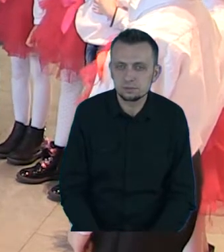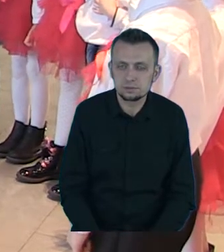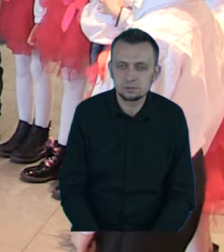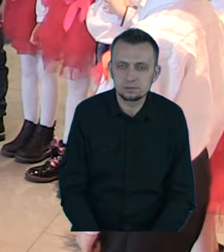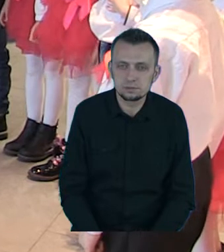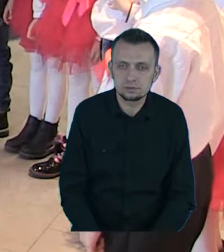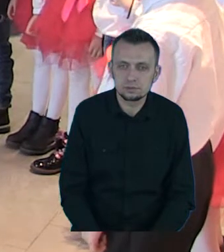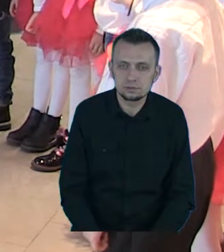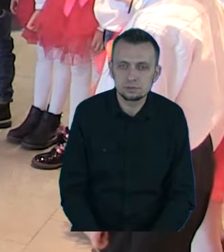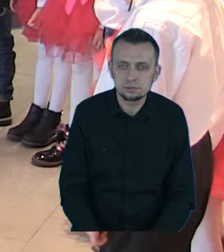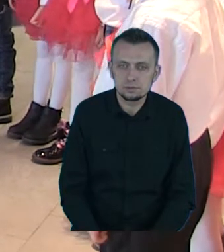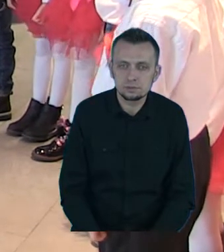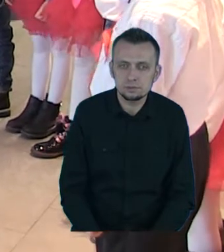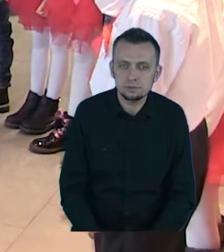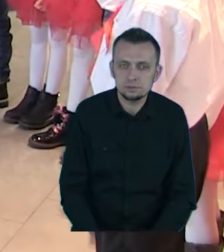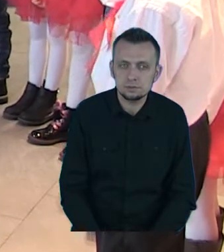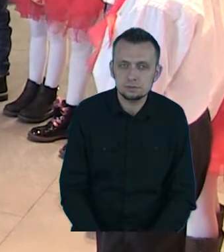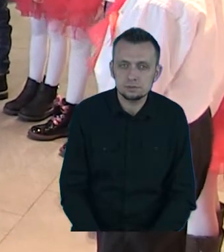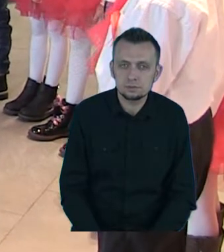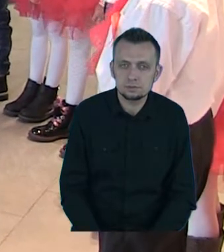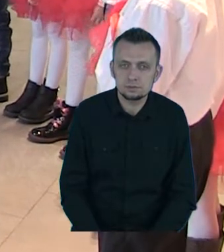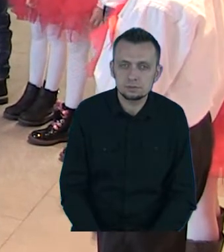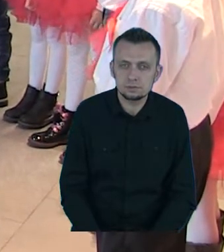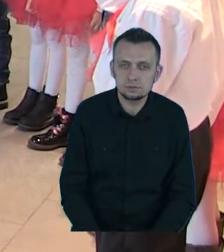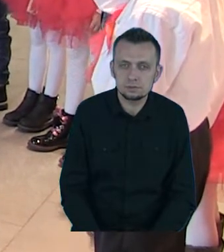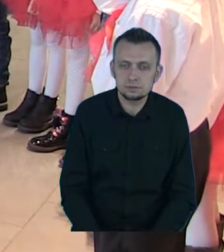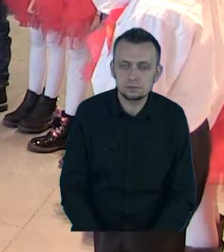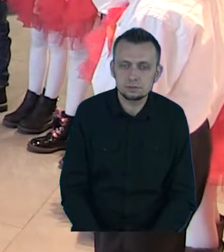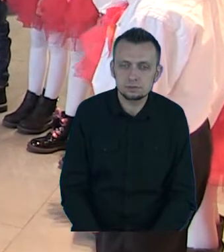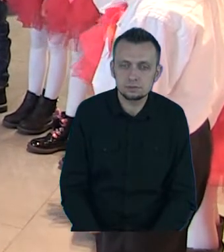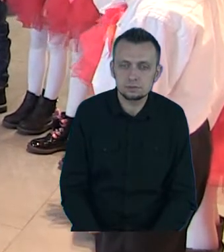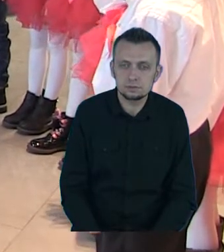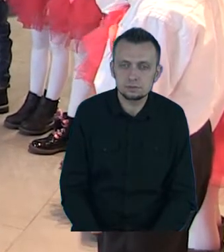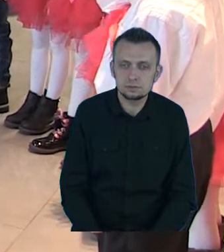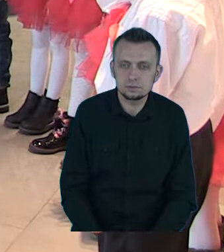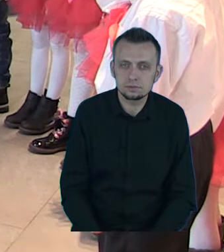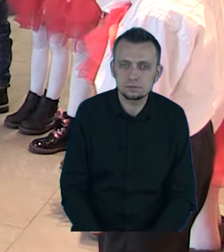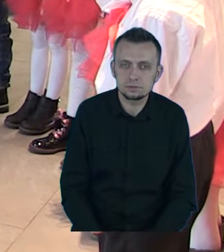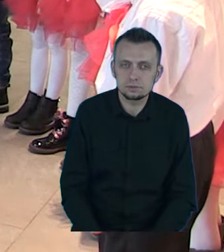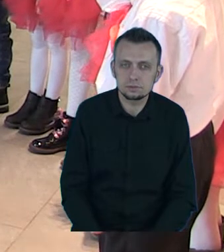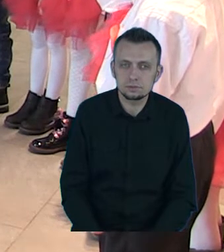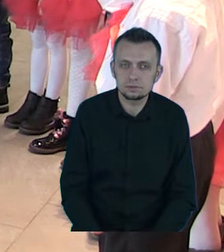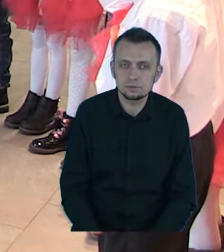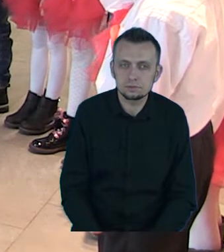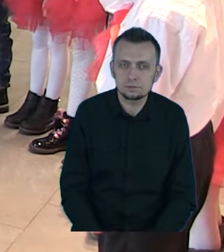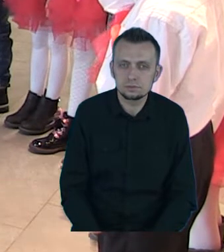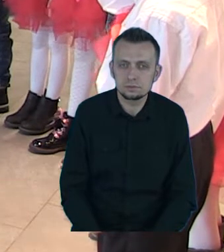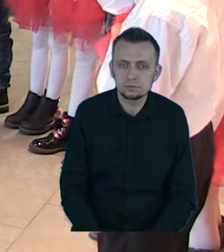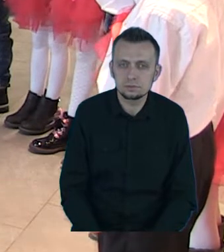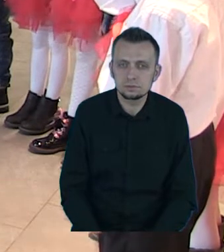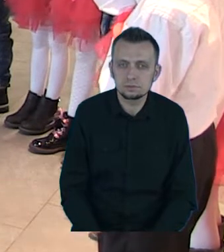Wolność polską mowę w szkole, to, że tylko ksiąg historii poznajemy dziś